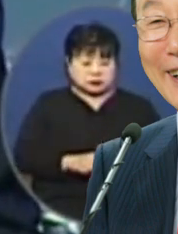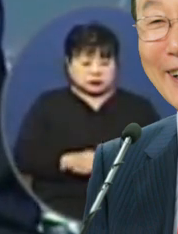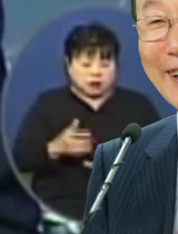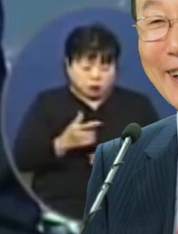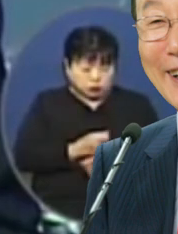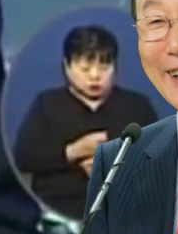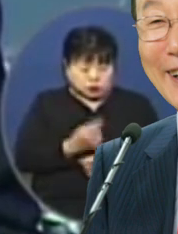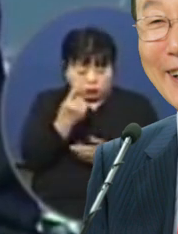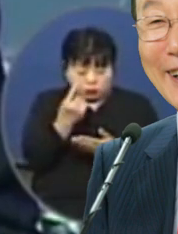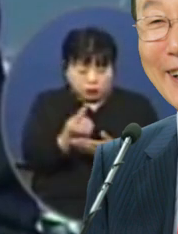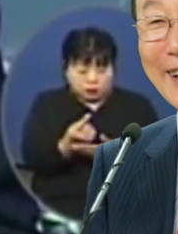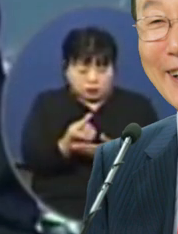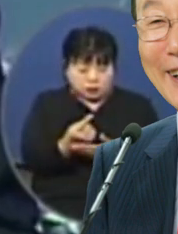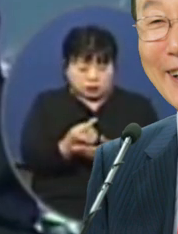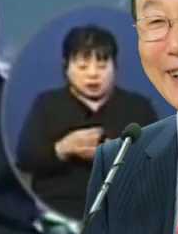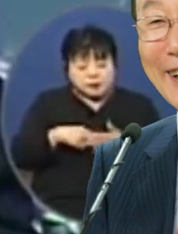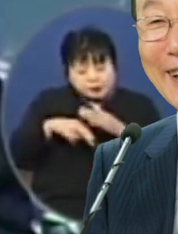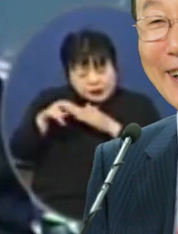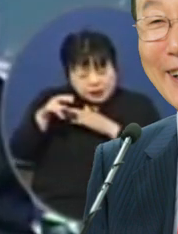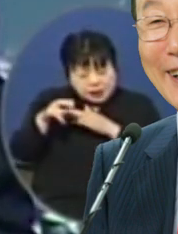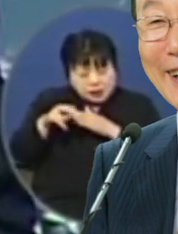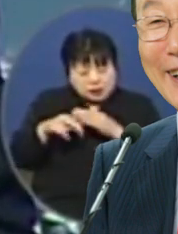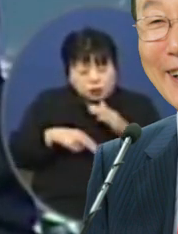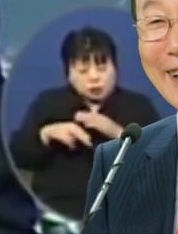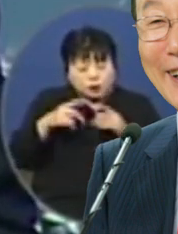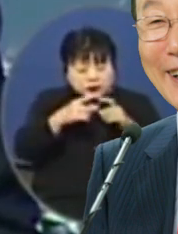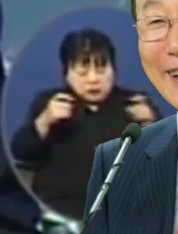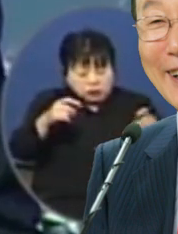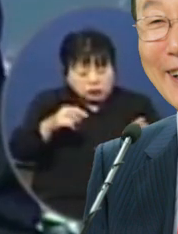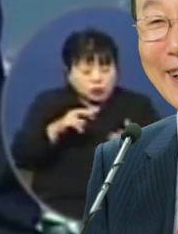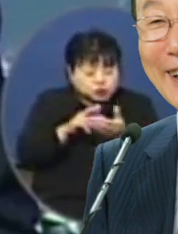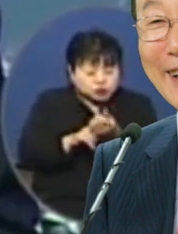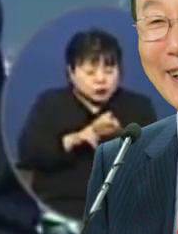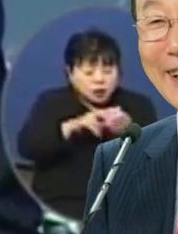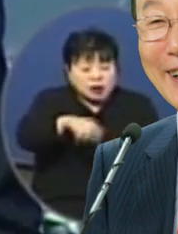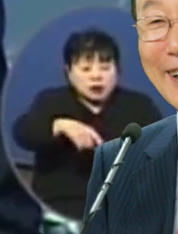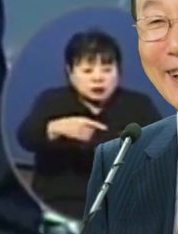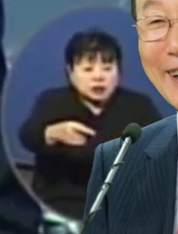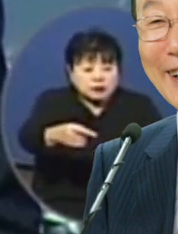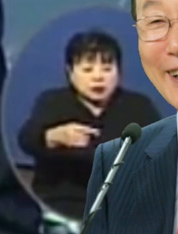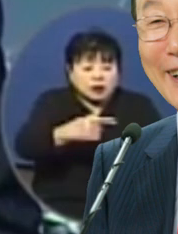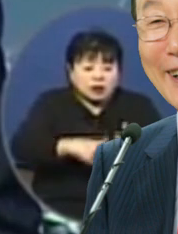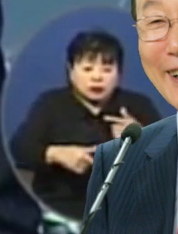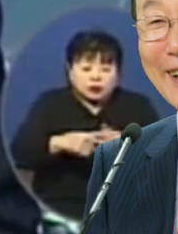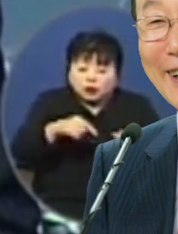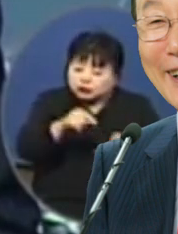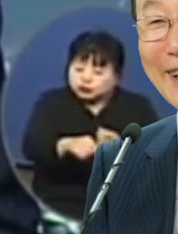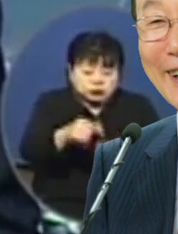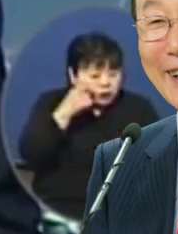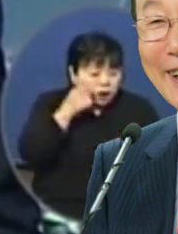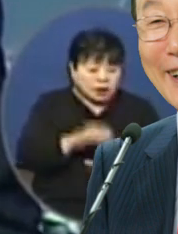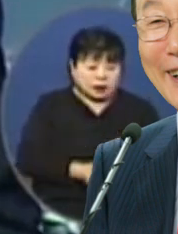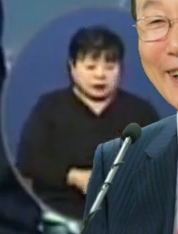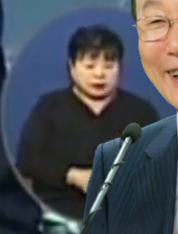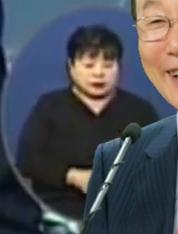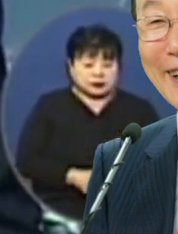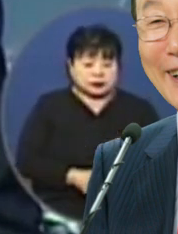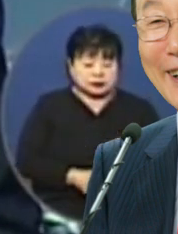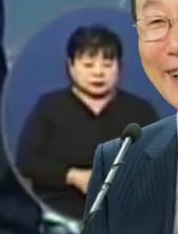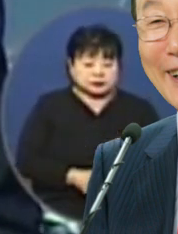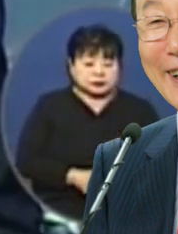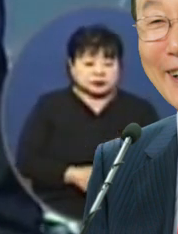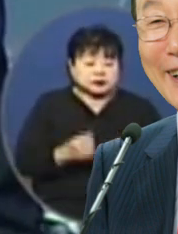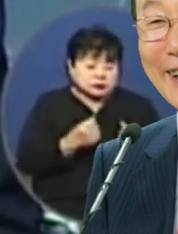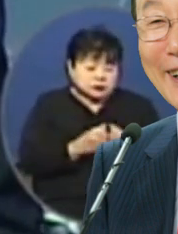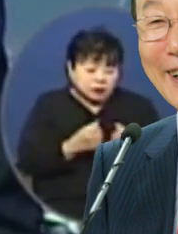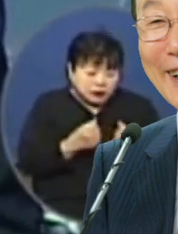복수를 할 것이니까 가족들을 피해서 도피성에 뛰어들어가면 더 이상 그 사람을 죽일 수 없습니다.